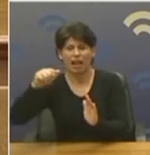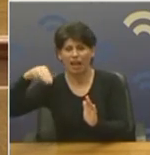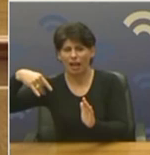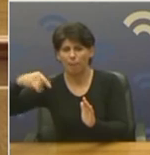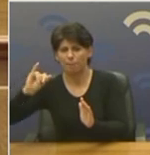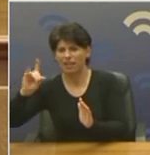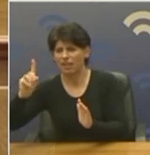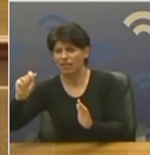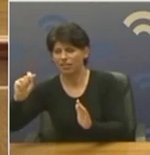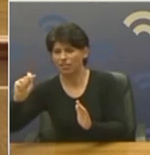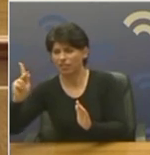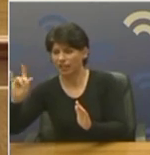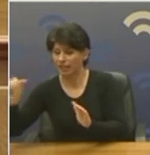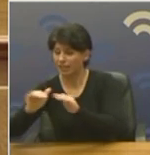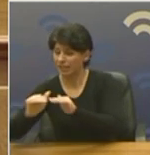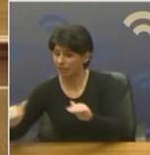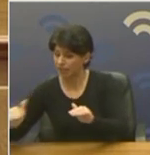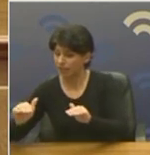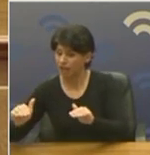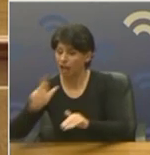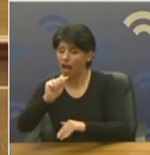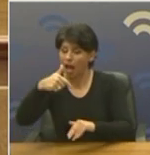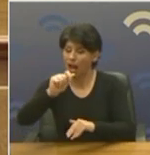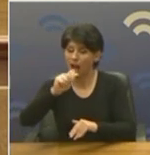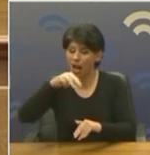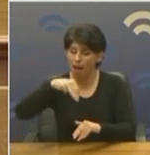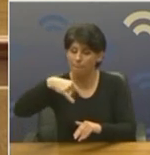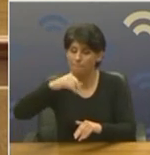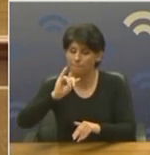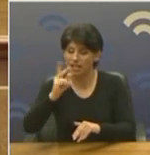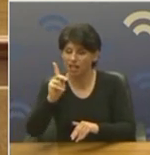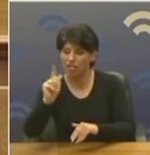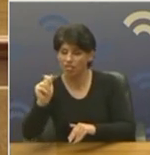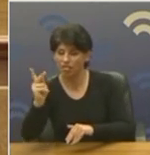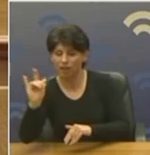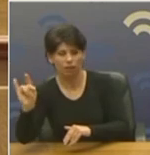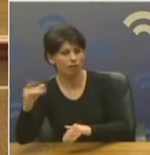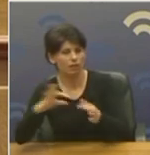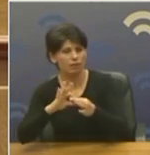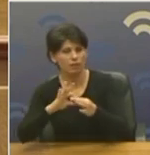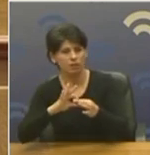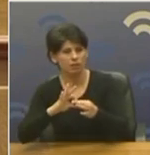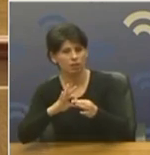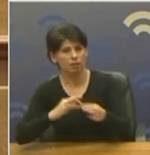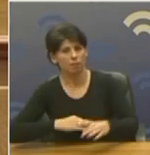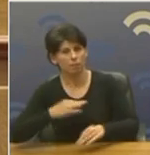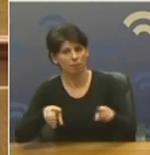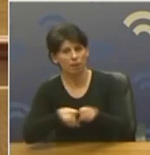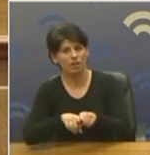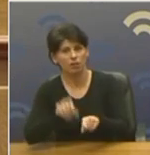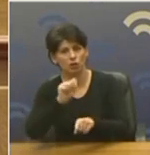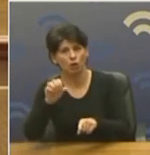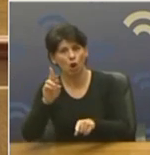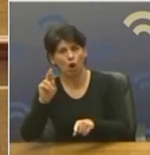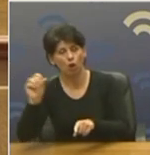όνομα, το επίθετο. Ειρήνη, όνομα Αγαπηδάκη, επίθετο. Η οποία είναι συνεργαζόμενη με τον Τζορτζ Σόρος από την